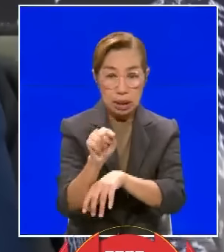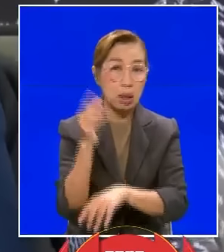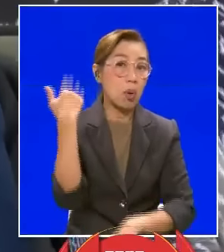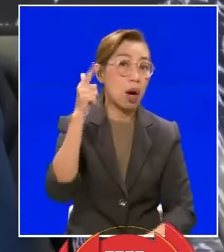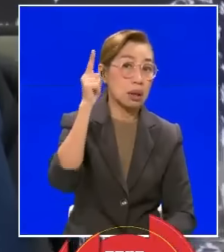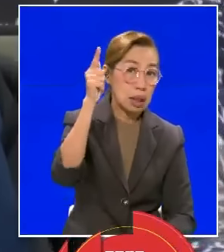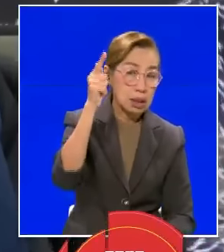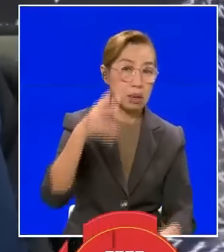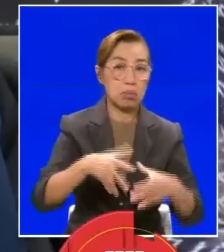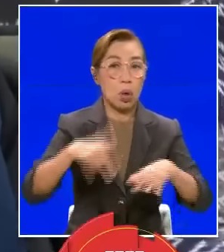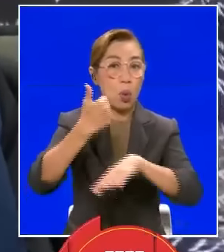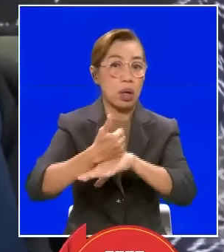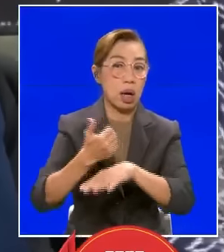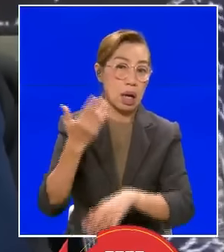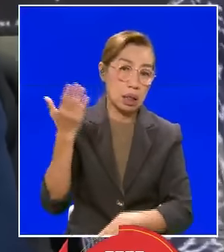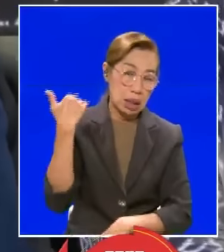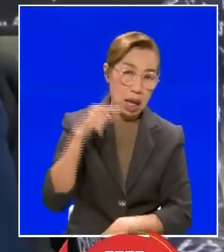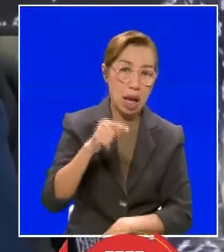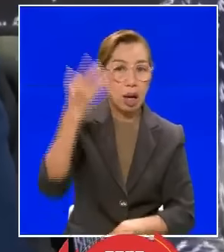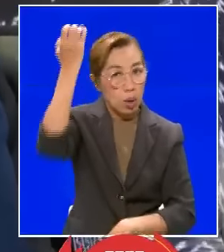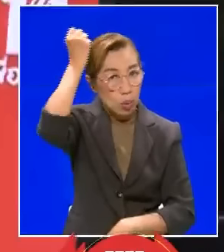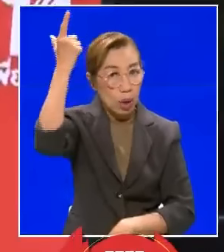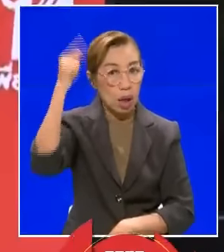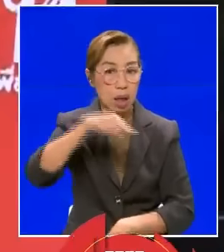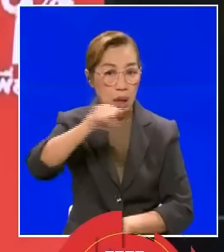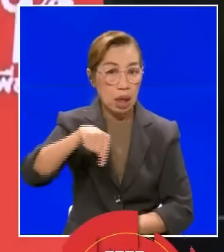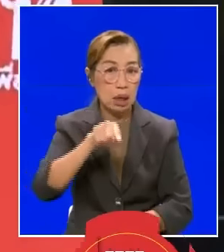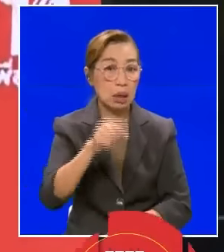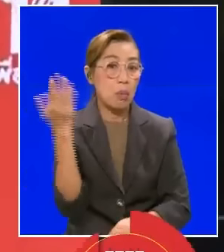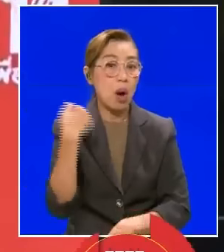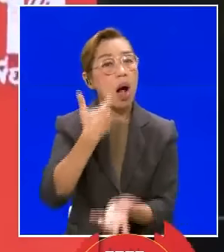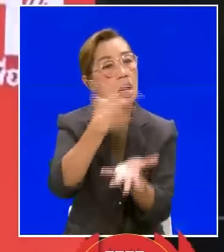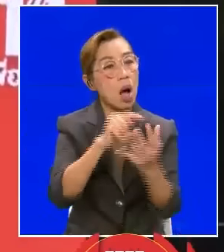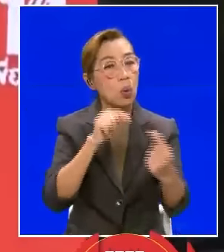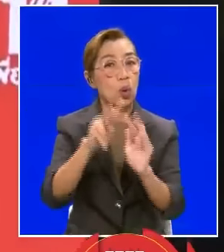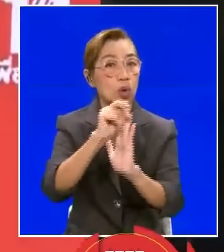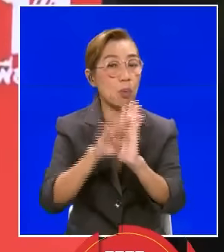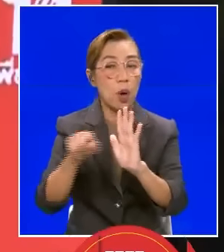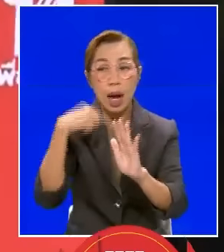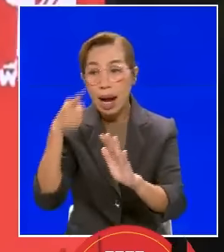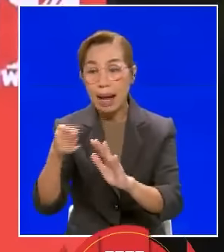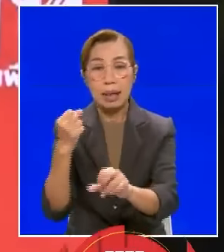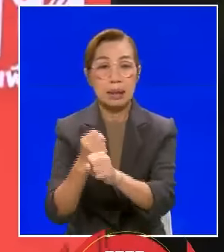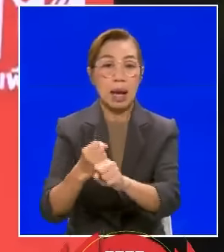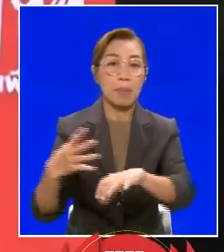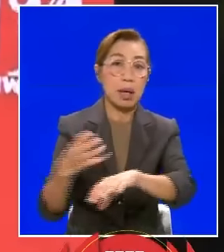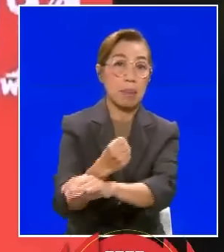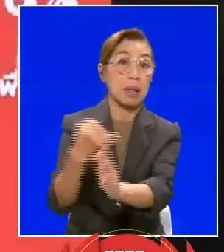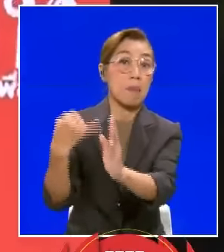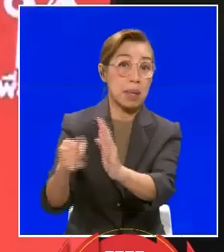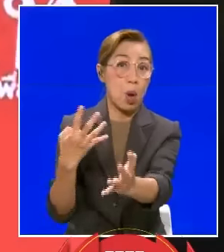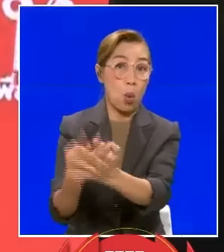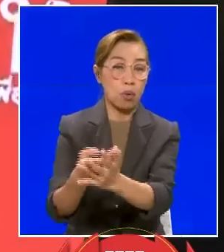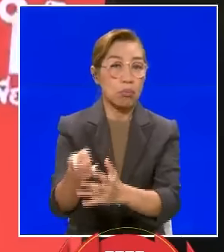ษิณและหัวหน้าพรรคเพื่อไทยและก็คุณแพทองธารชินวัตรที่มีการพูดถึงนโยบายการปล่อยตัวผู้ต้องขังคดีทางการเมืองด้ว